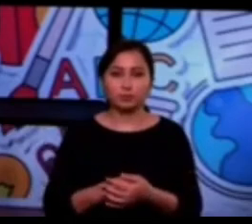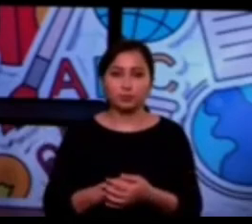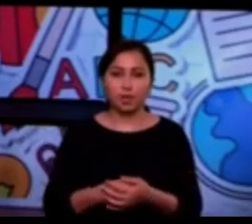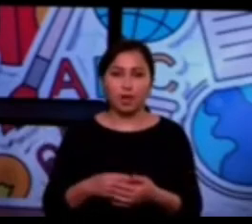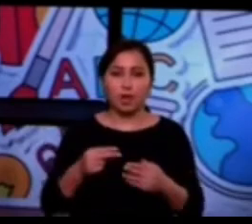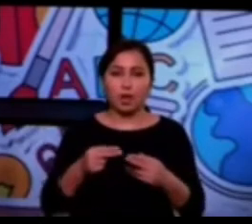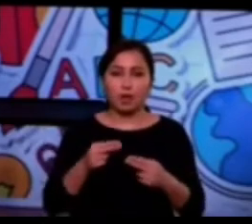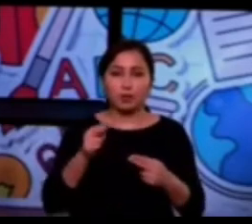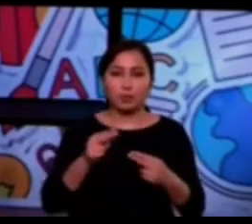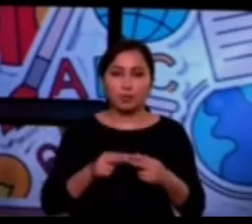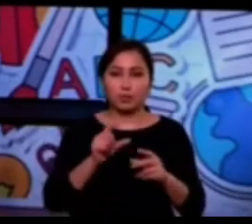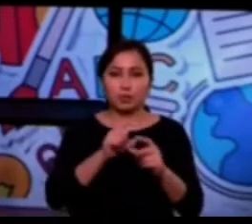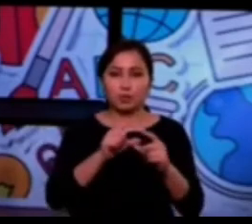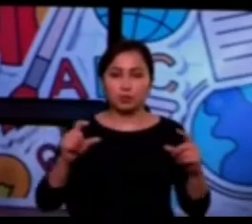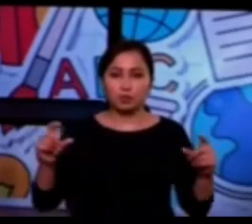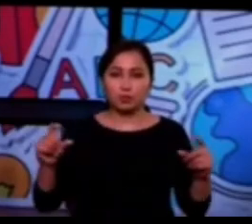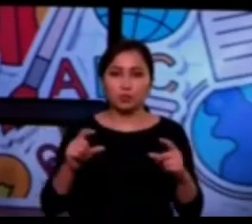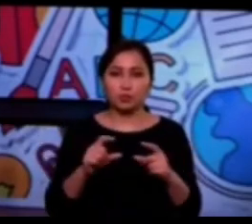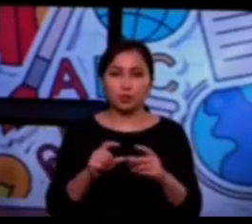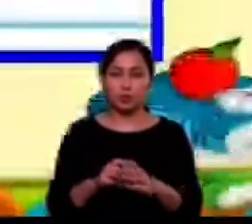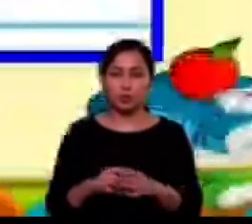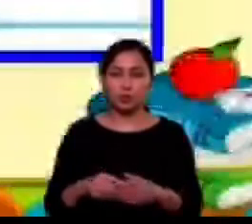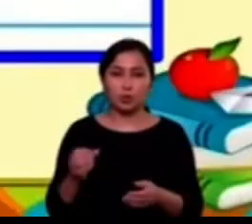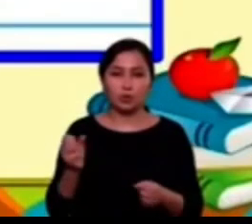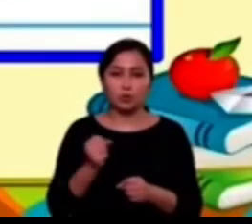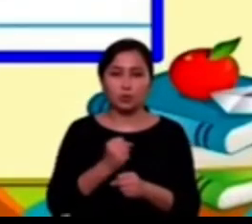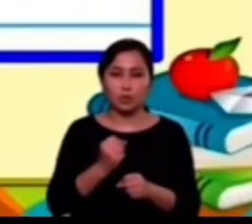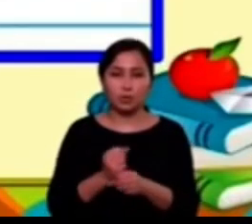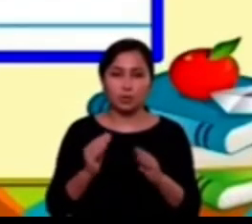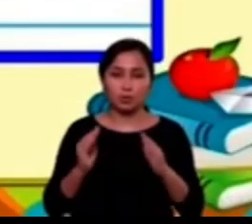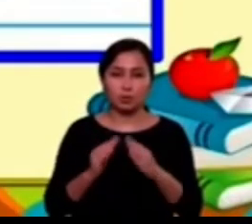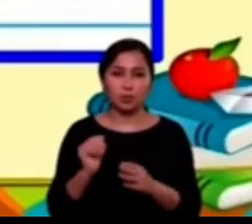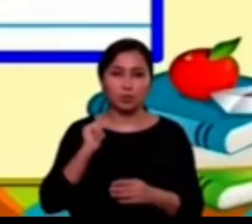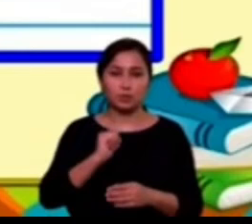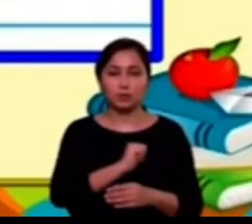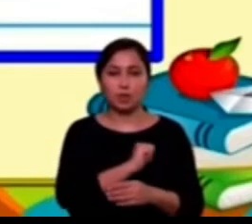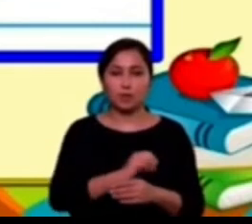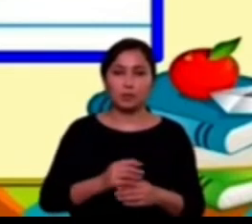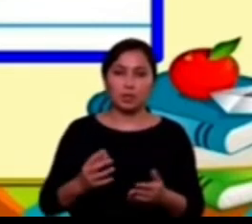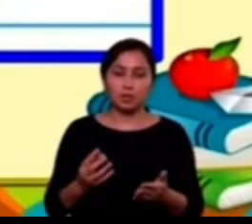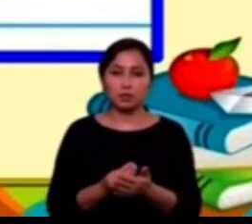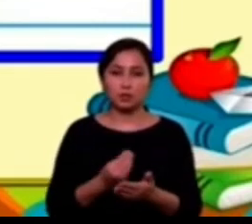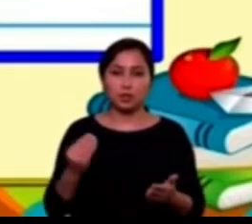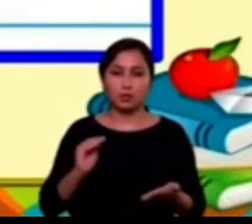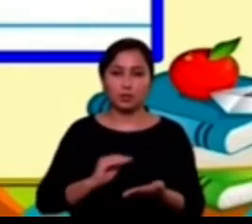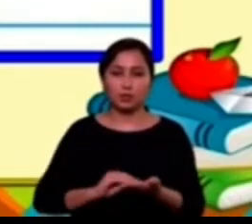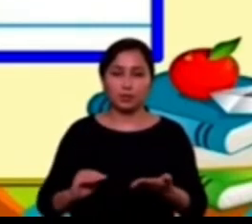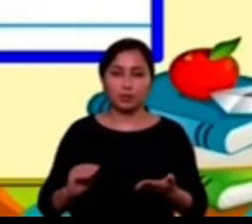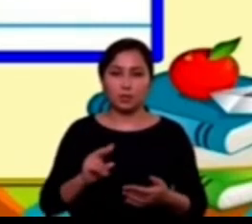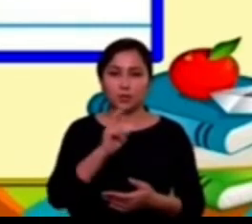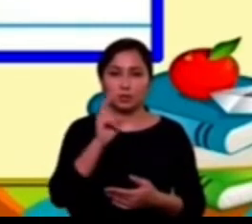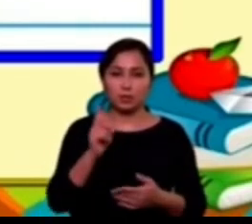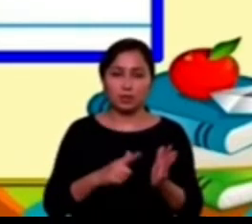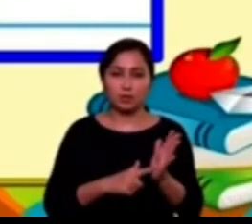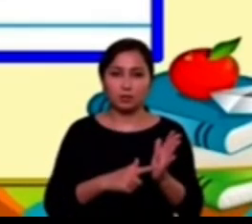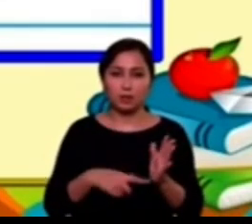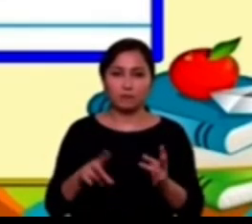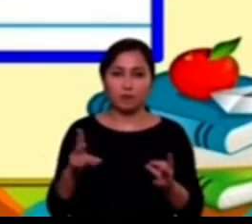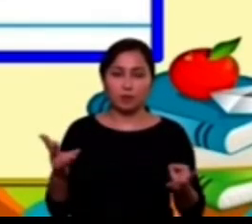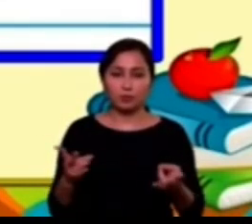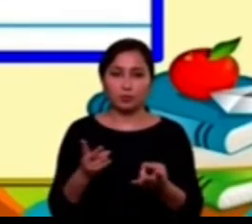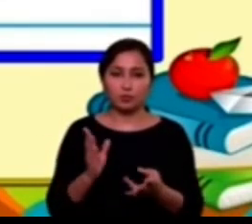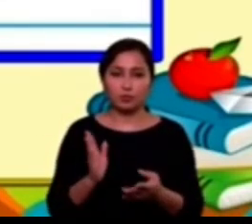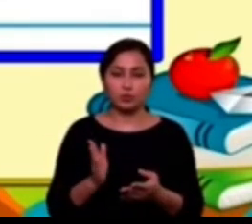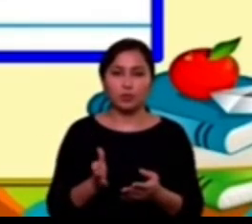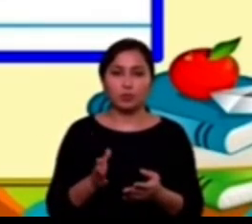А последнюю строчку вы выполните дома самостоятельно. Значит, в прописи на странице 7 вам нужно